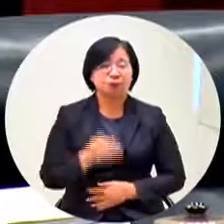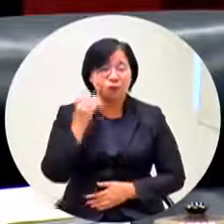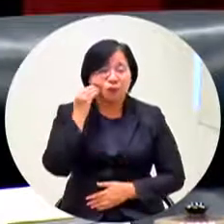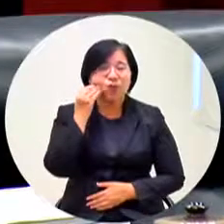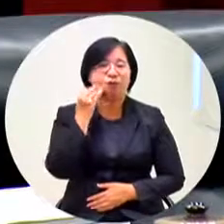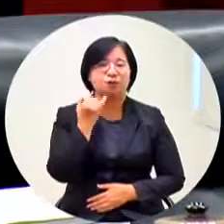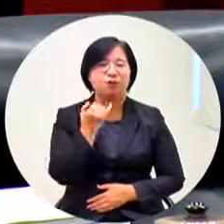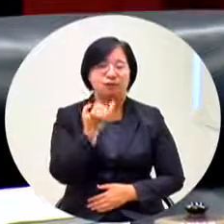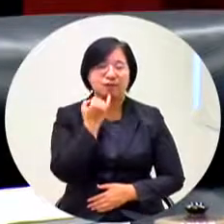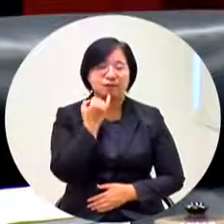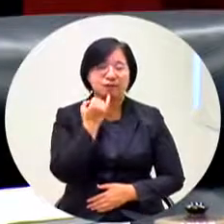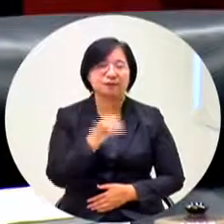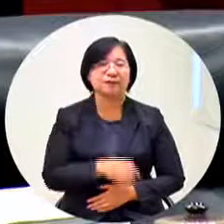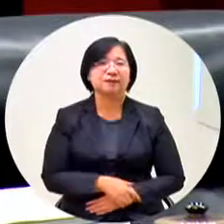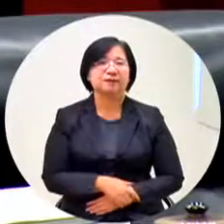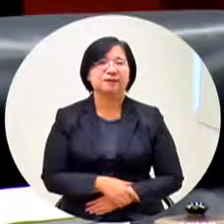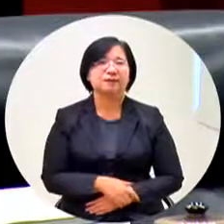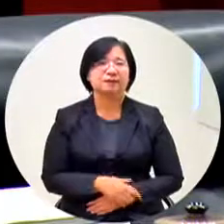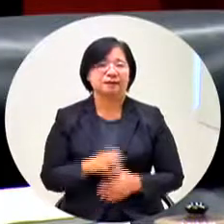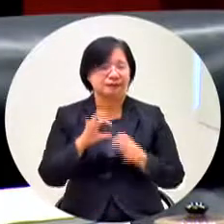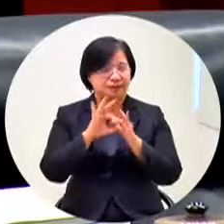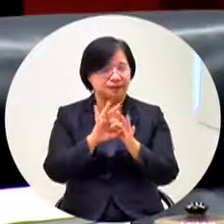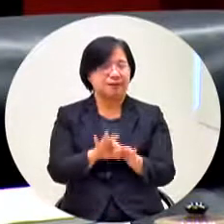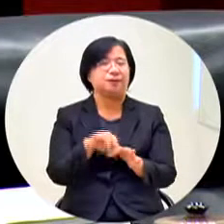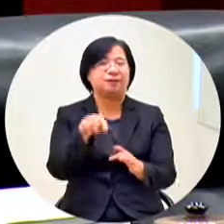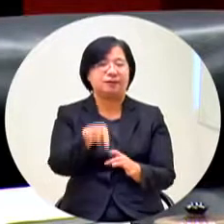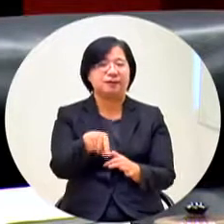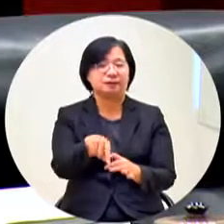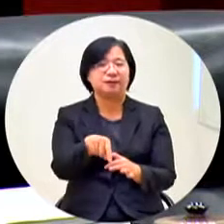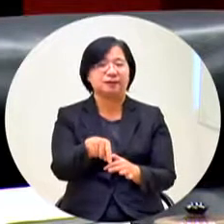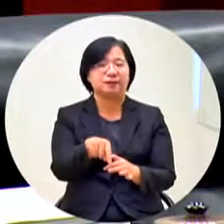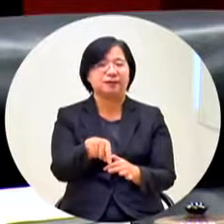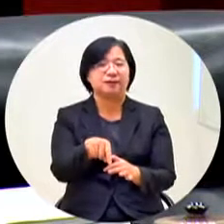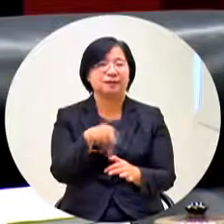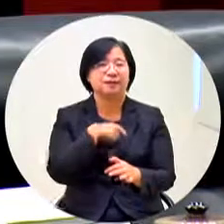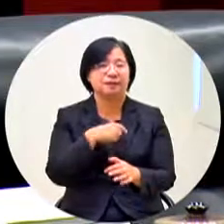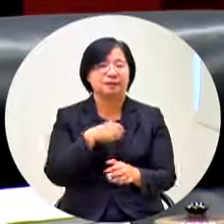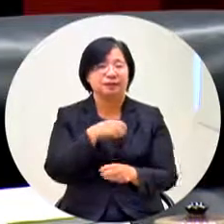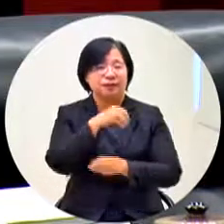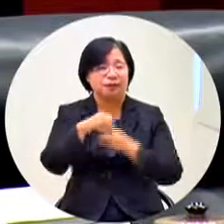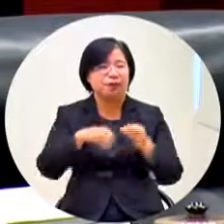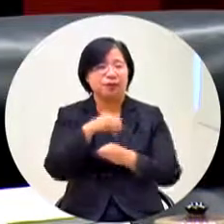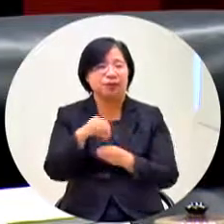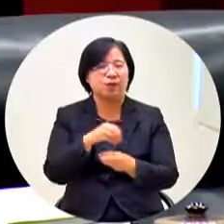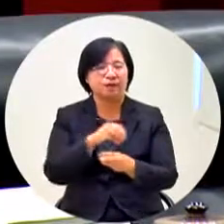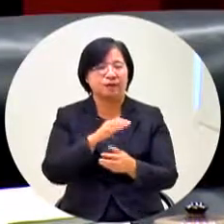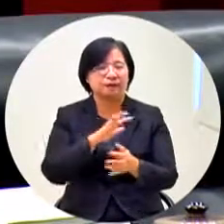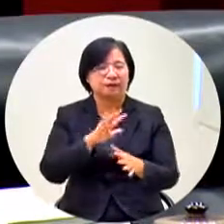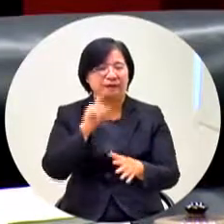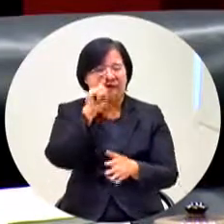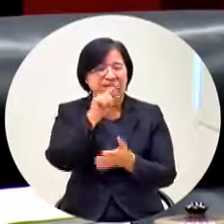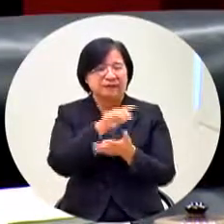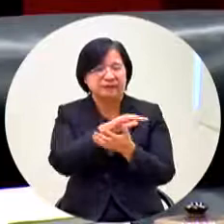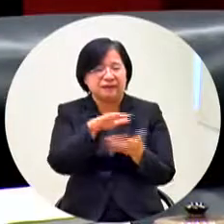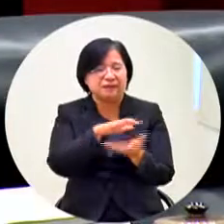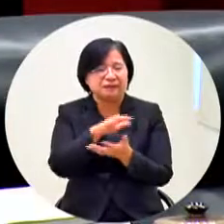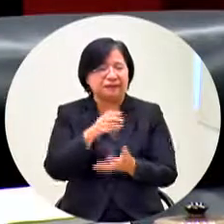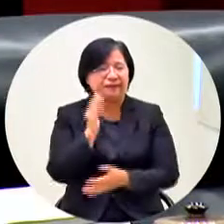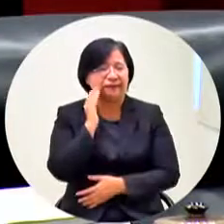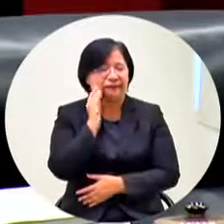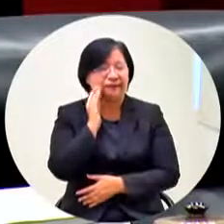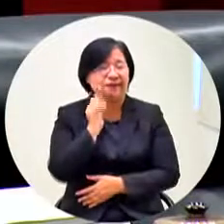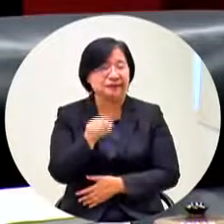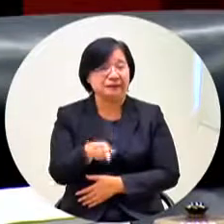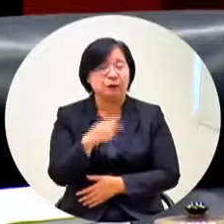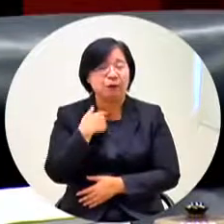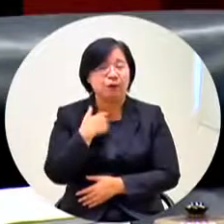话，是不是能够持续的再把这个地方做为活化，不然这么脏乱真的很可惜。那如果有业者愿意来的